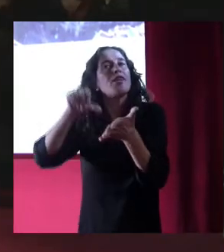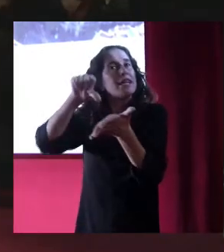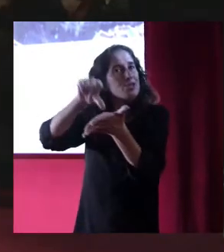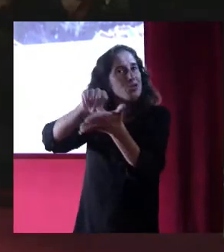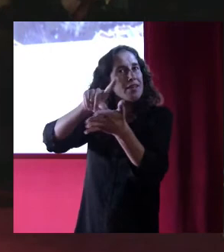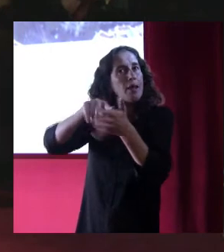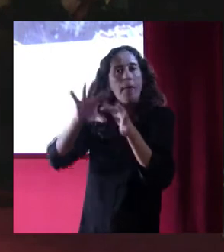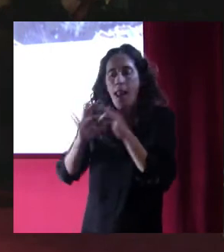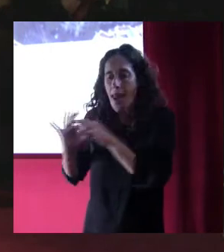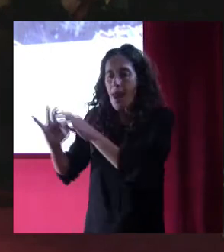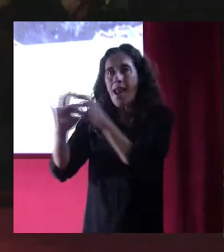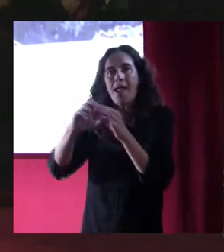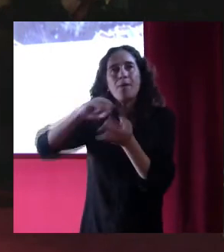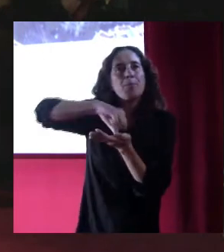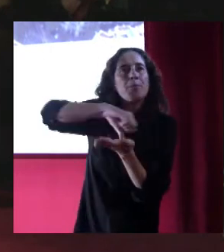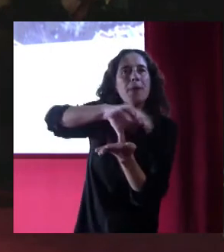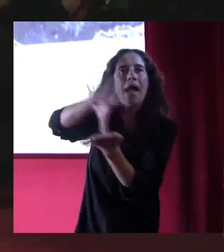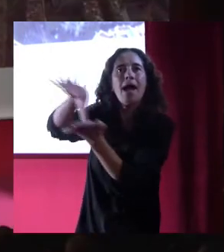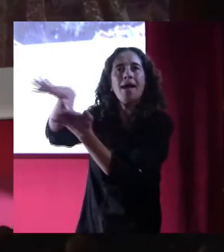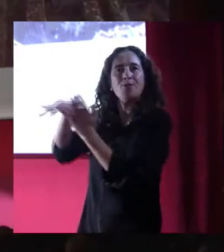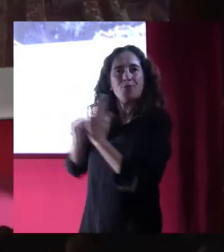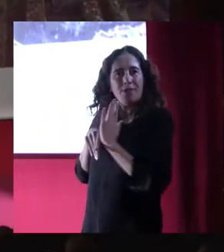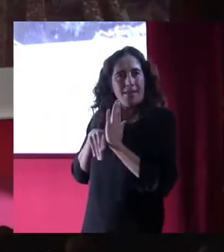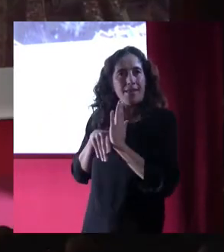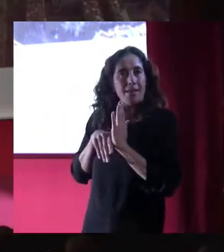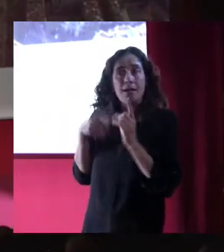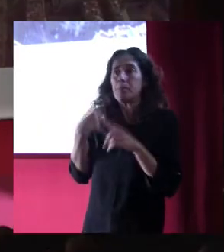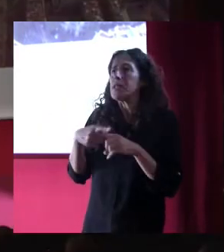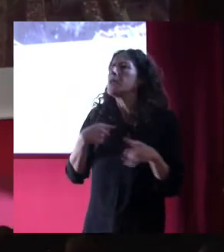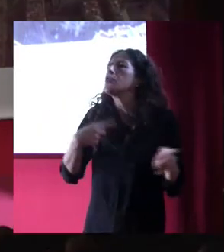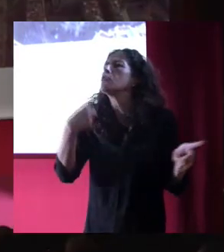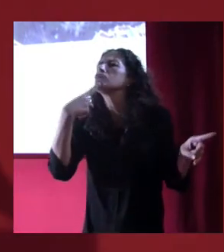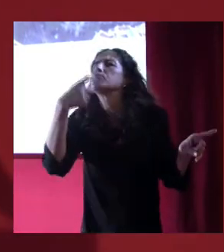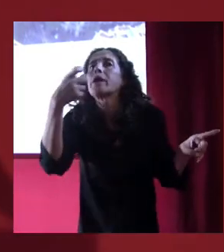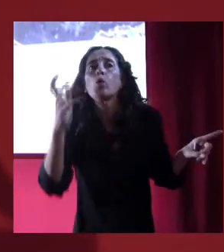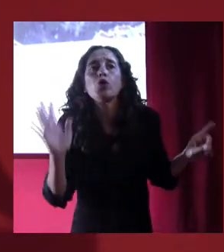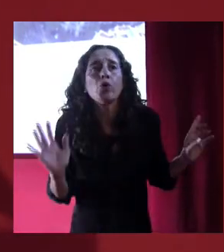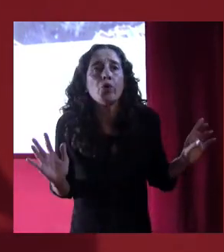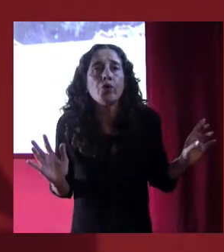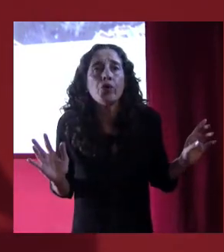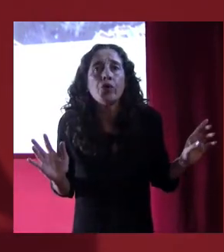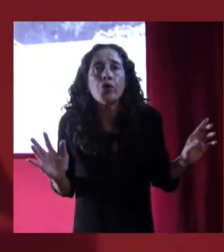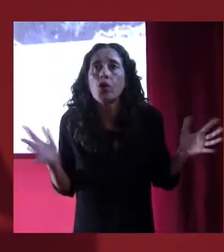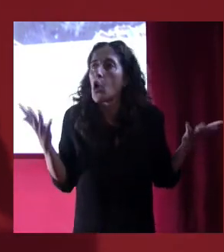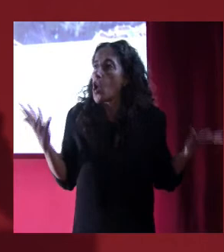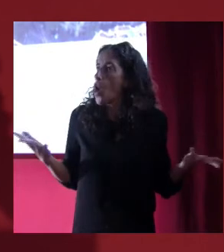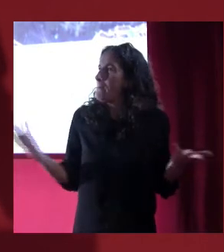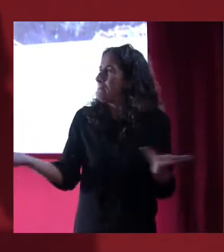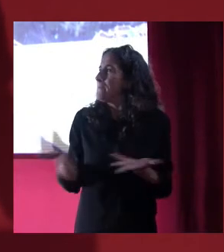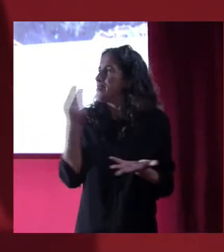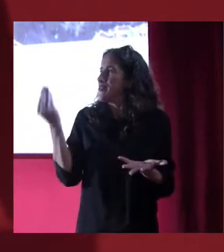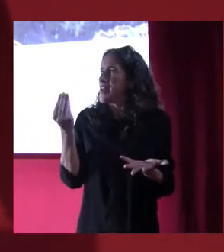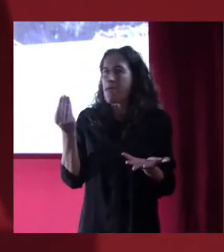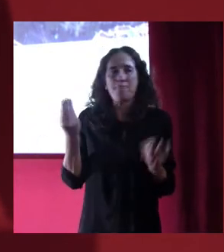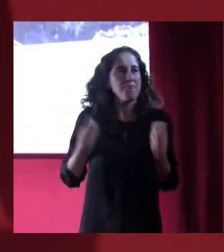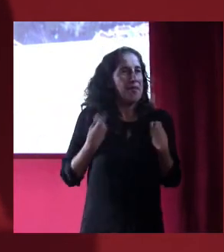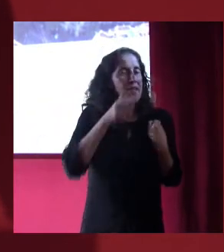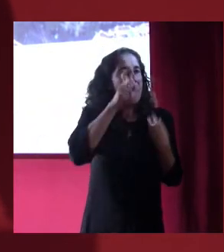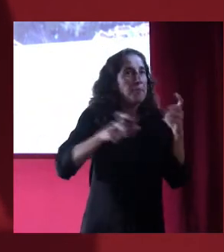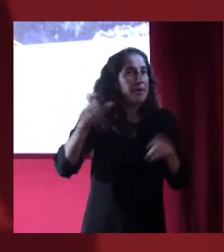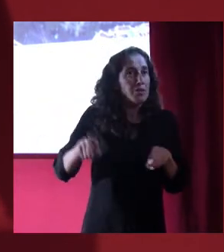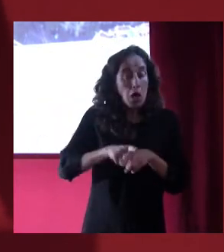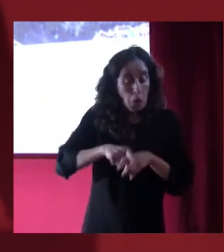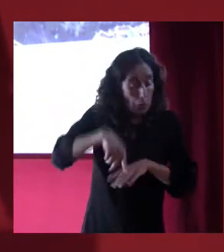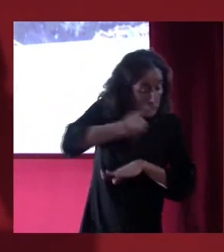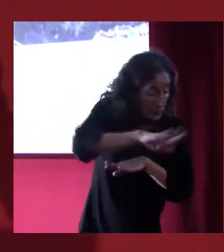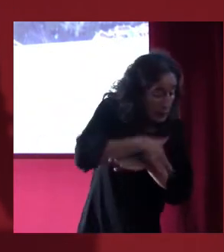seva relació metropolitana. Perquè jo us pregunto, com millorarem més la vida de la gent? Pintant els